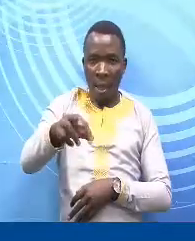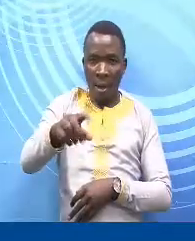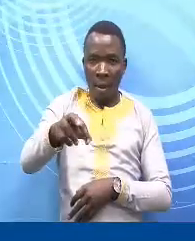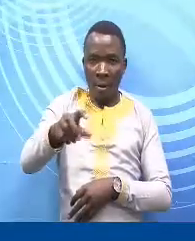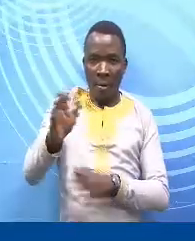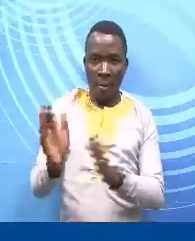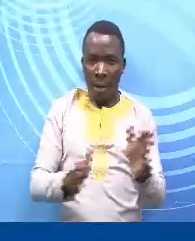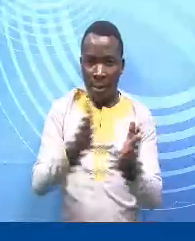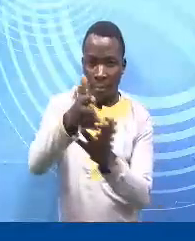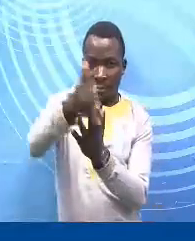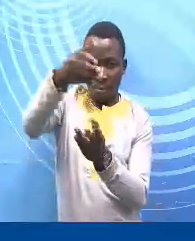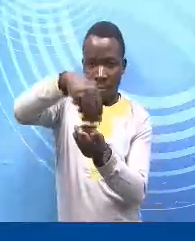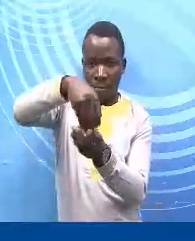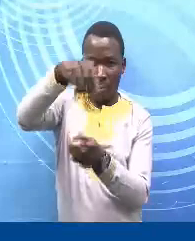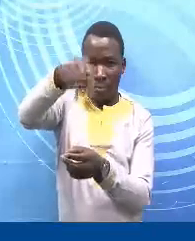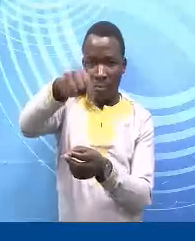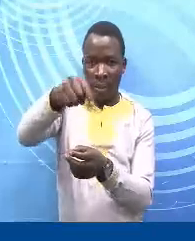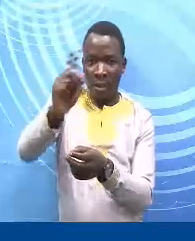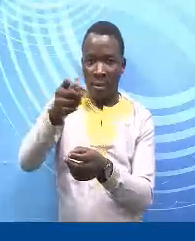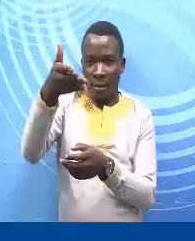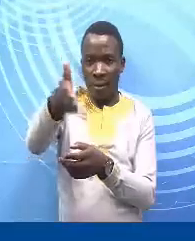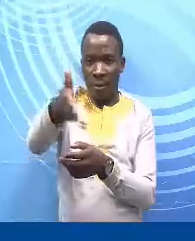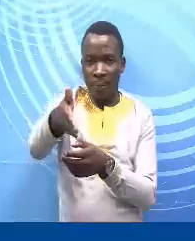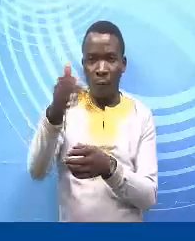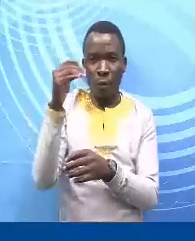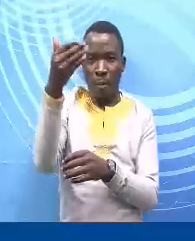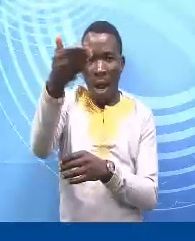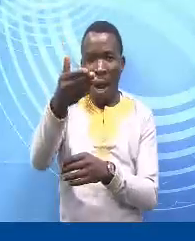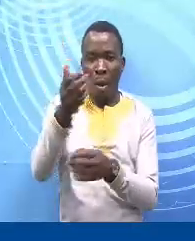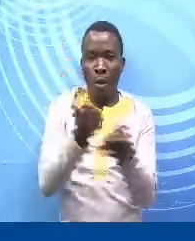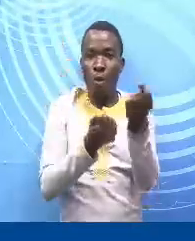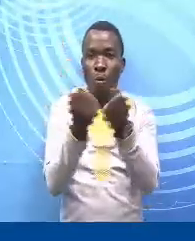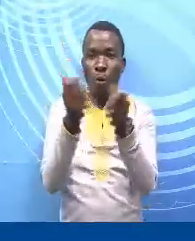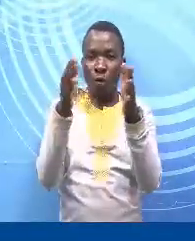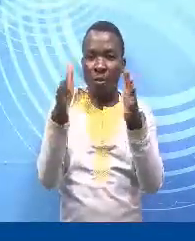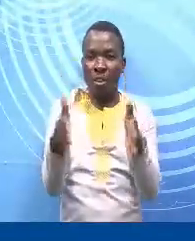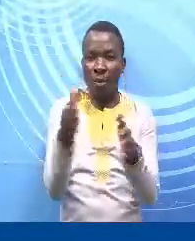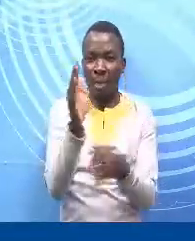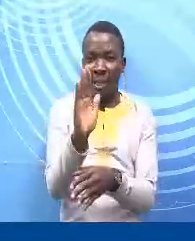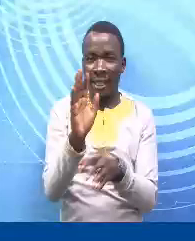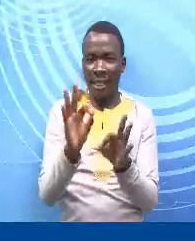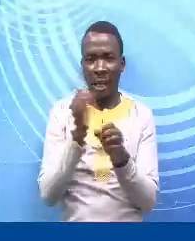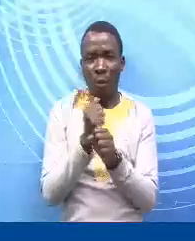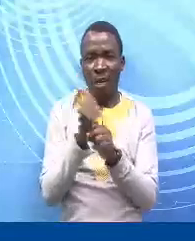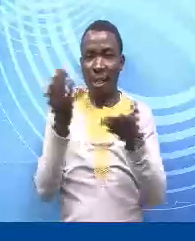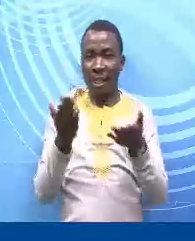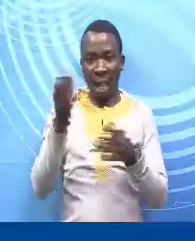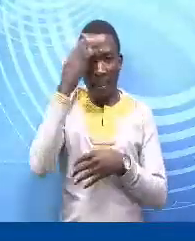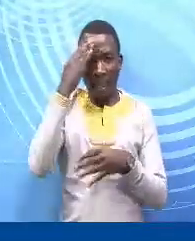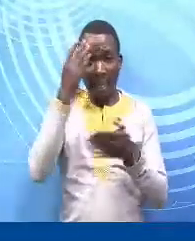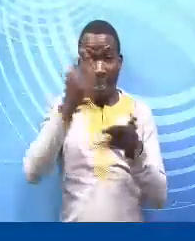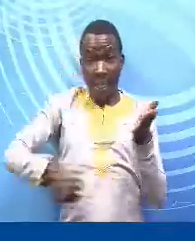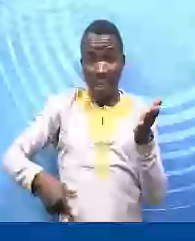bateganyijwe kwambukira hahandi batahari. Mbo umushoferi rero ikintu agomba kumenya mbere na